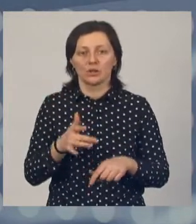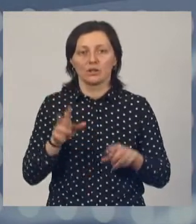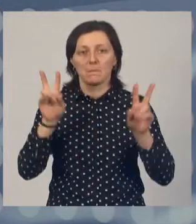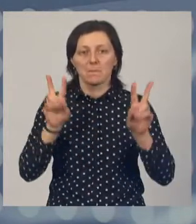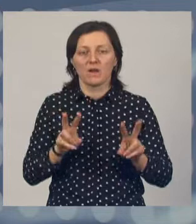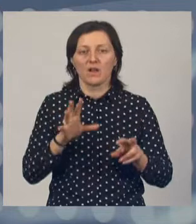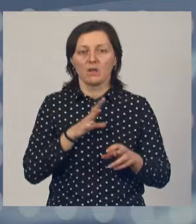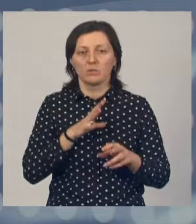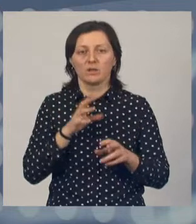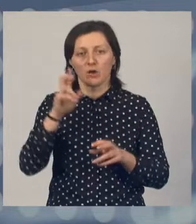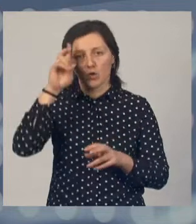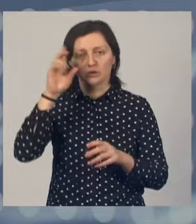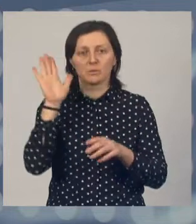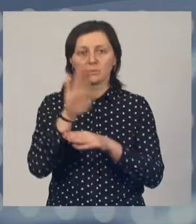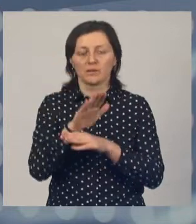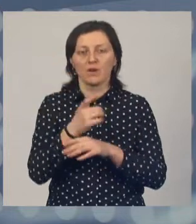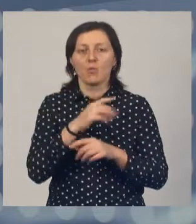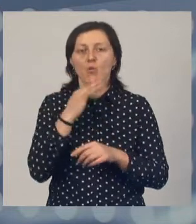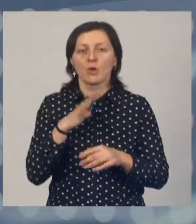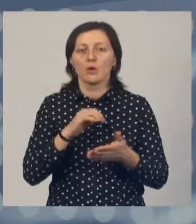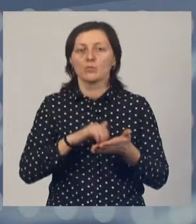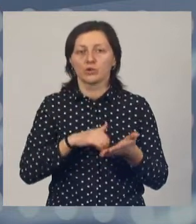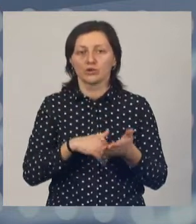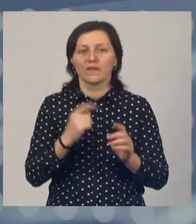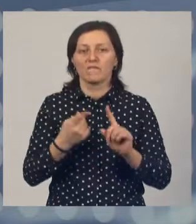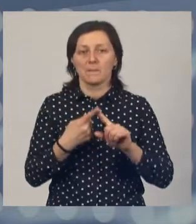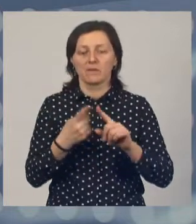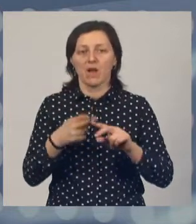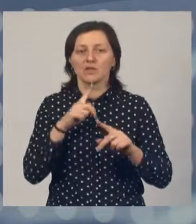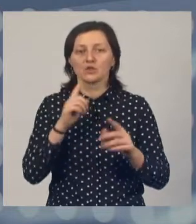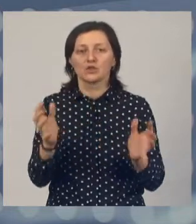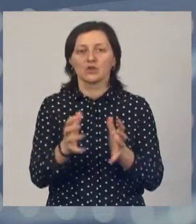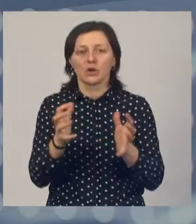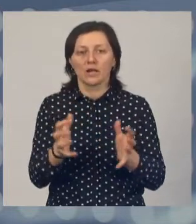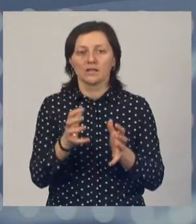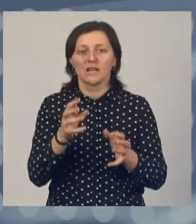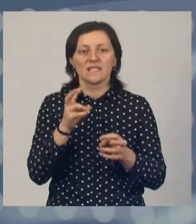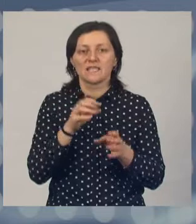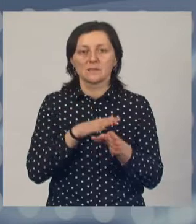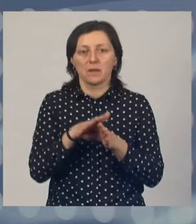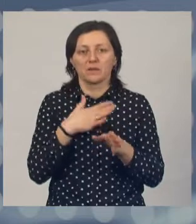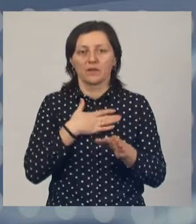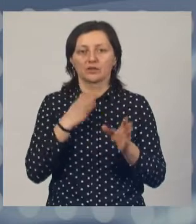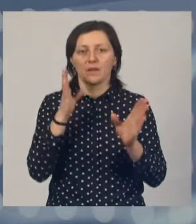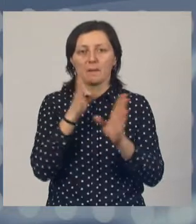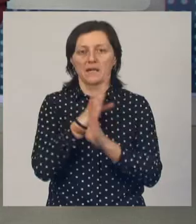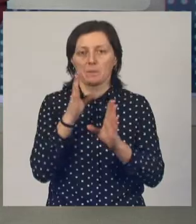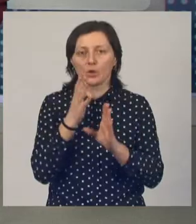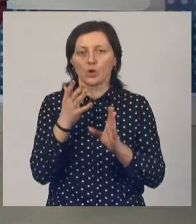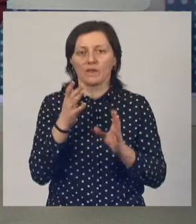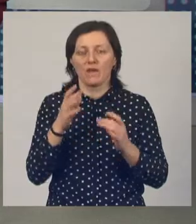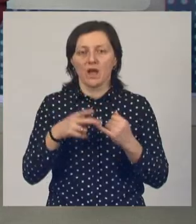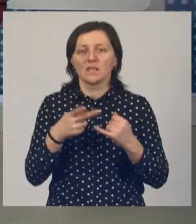были государством были обусловлены рядом причин во-первых сохранением невосполнимого нашего природного ресурса это земли и